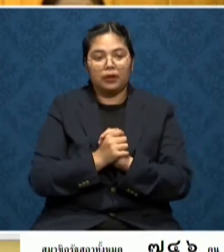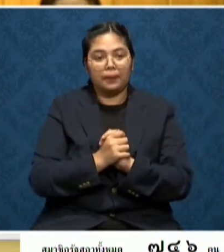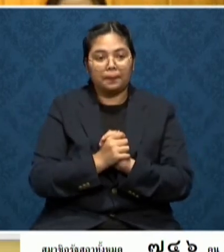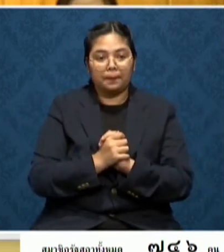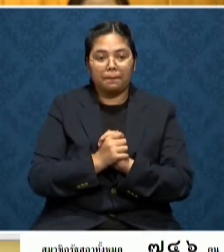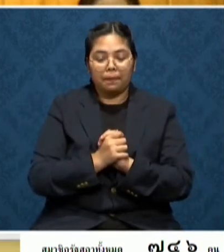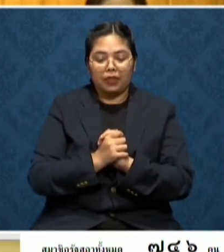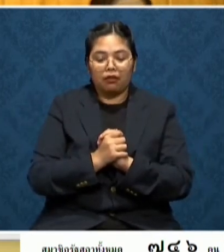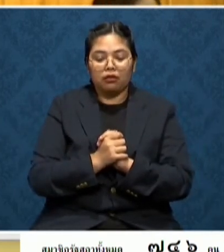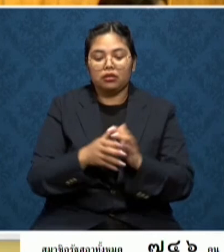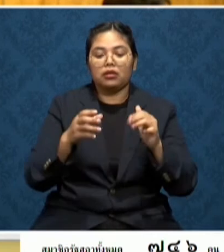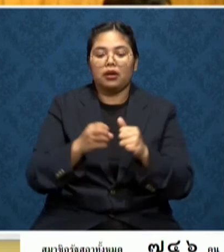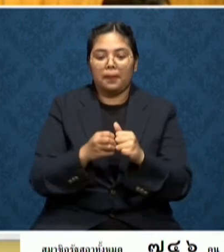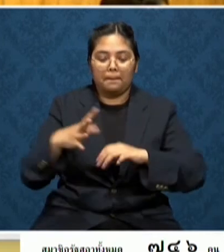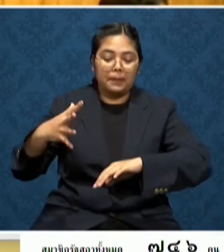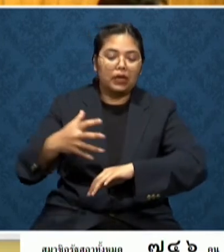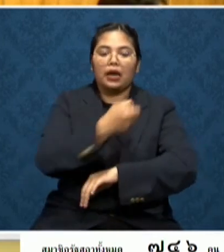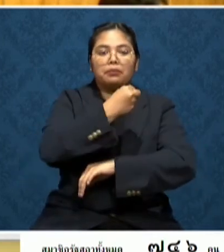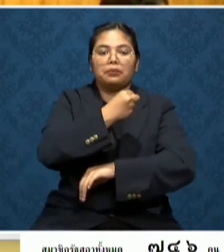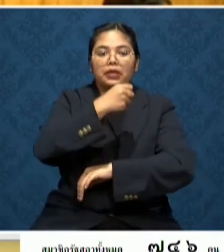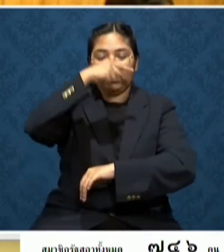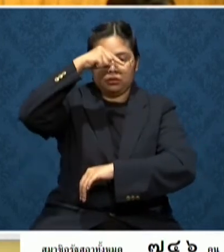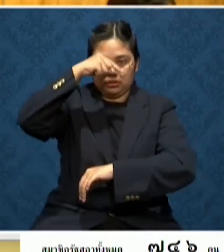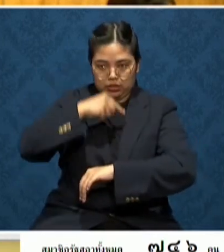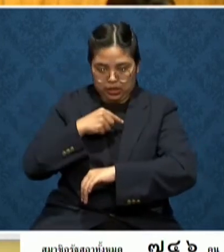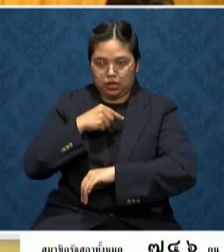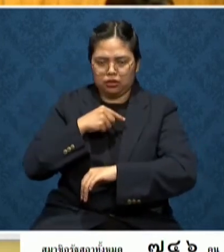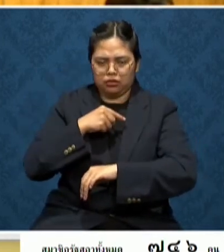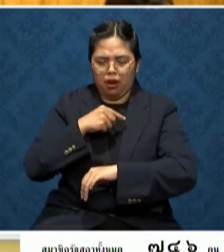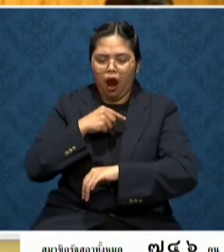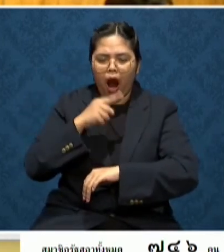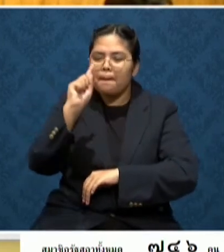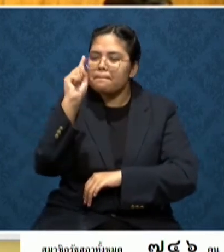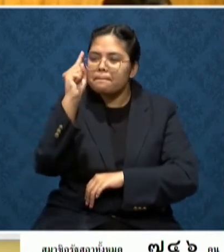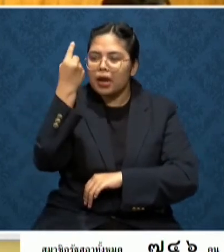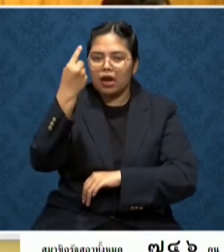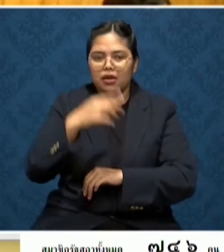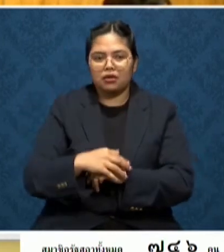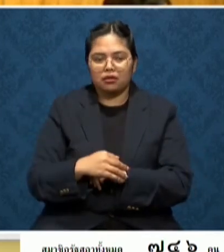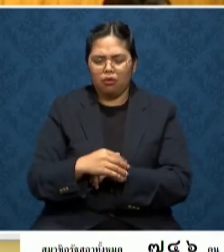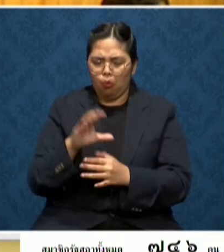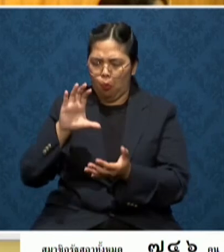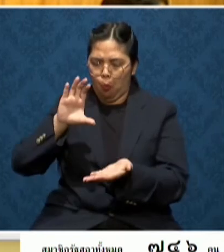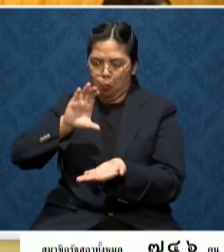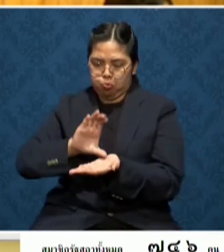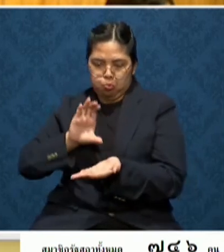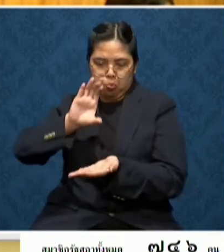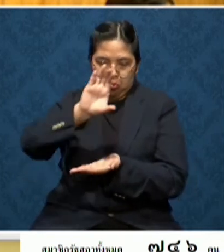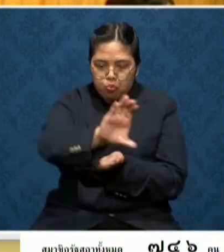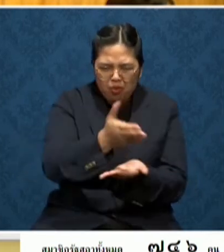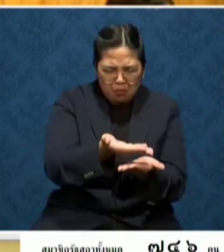การเมืองไทยอยากจะพูดว่าลงทุนไปสูงมาก